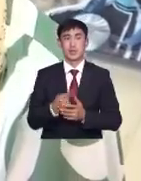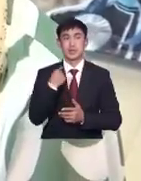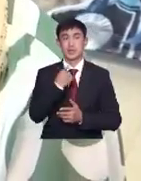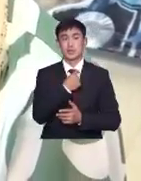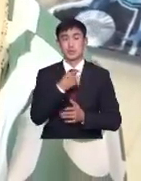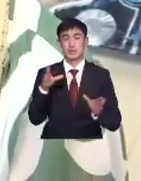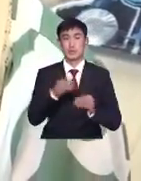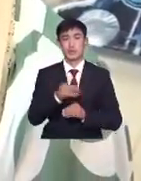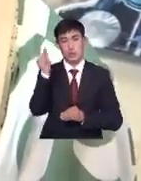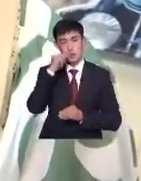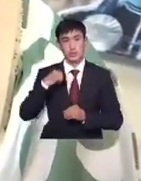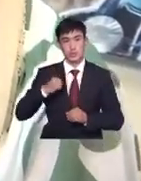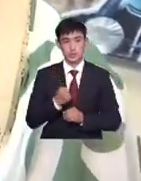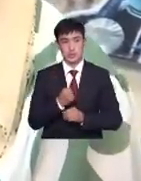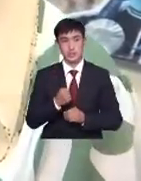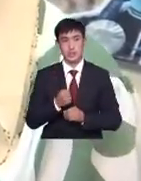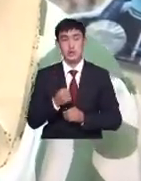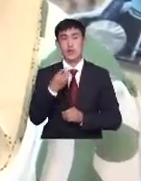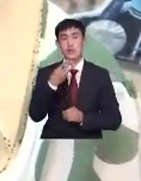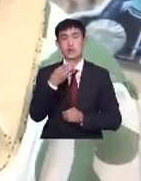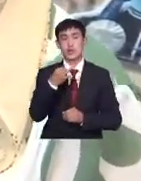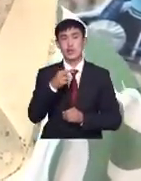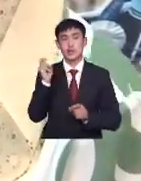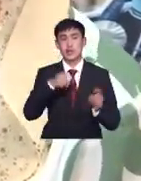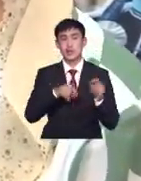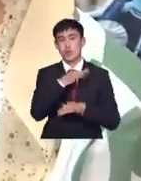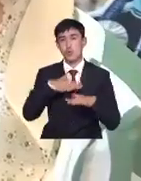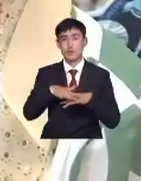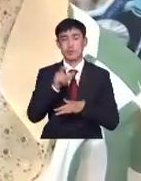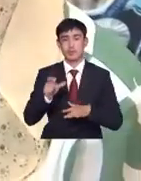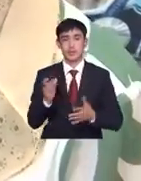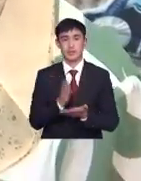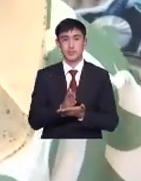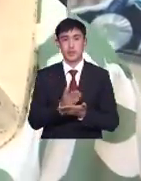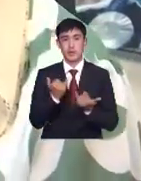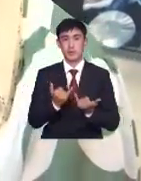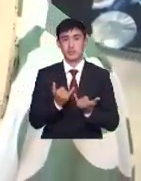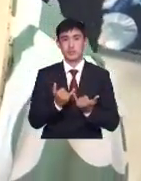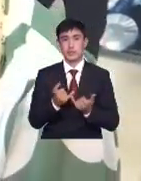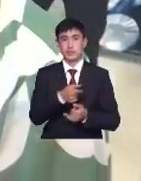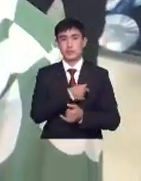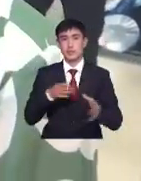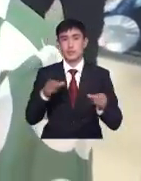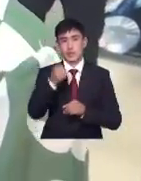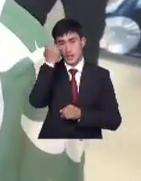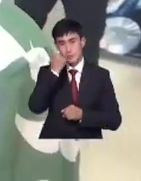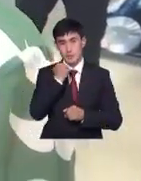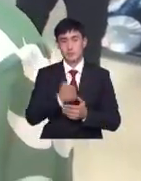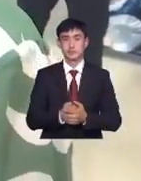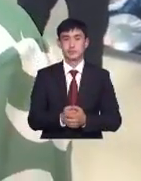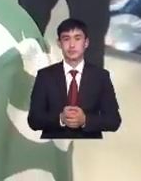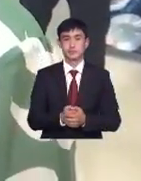Талдықұрғанда бірге оқыған достары бар, Шаралдан келген көп адамдарымыз бар. Осы жерде енді бапкерлердің бәріне рахметімді